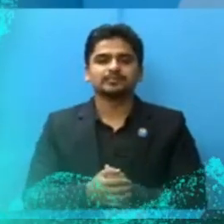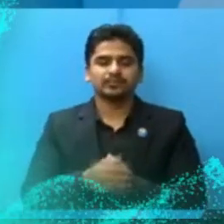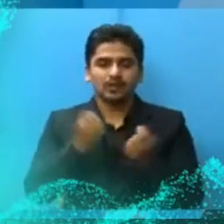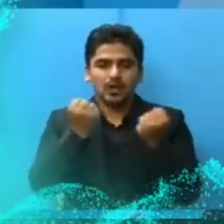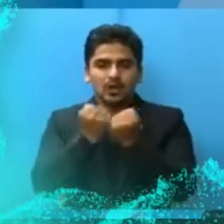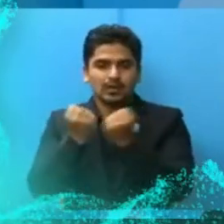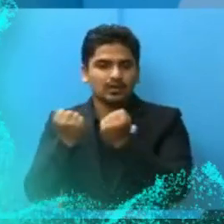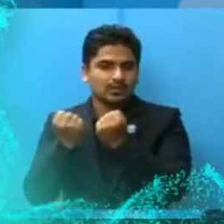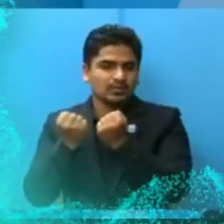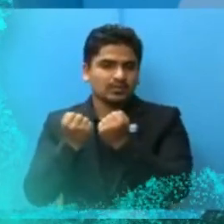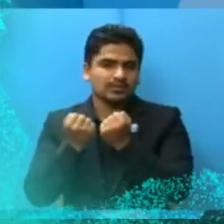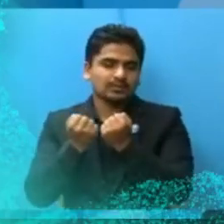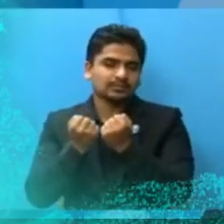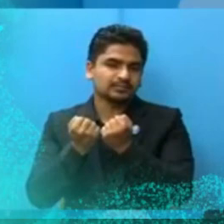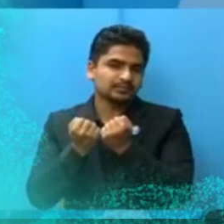लकडाउन खुला